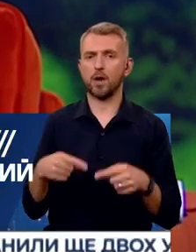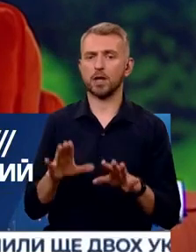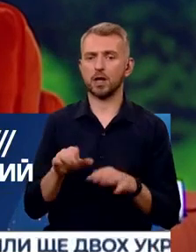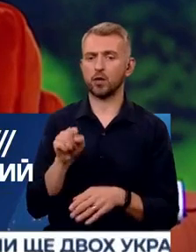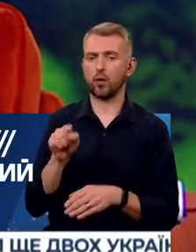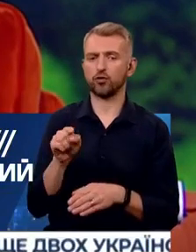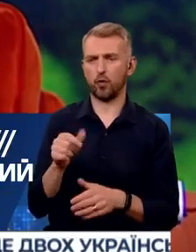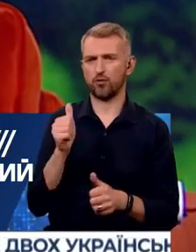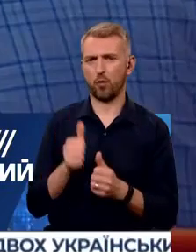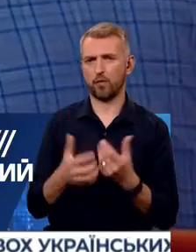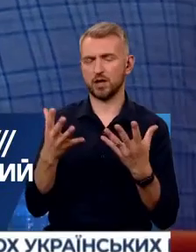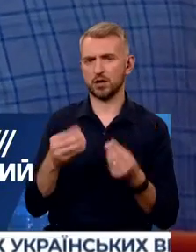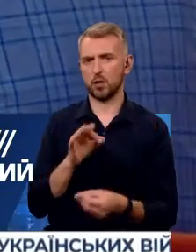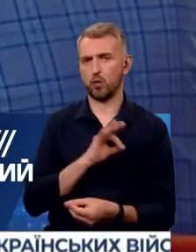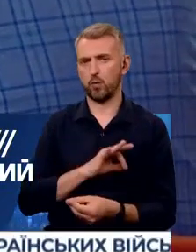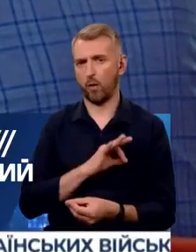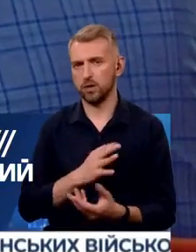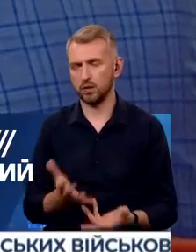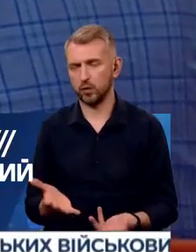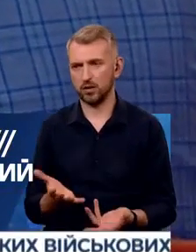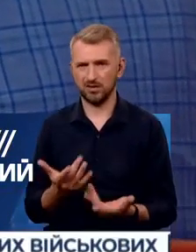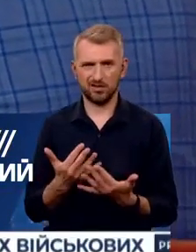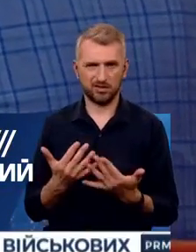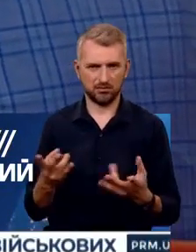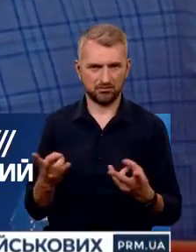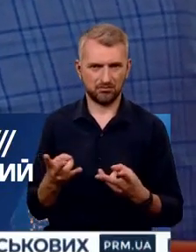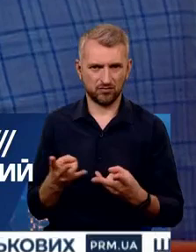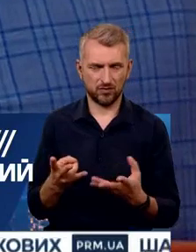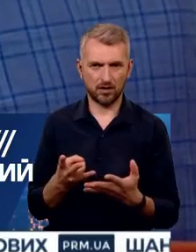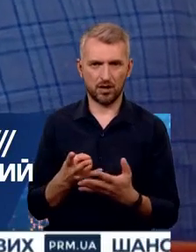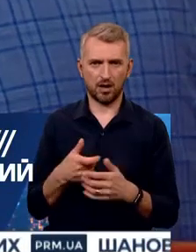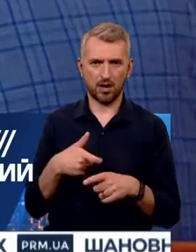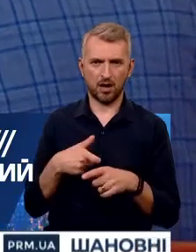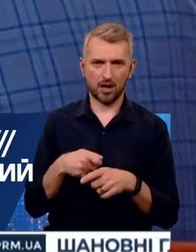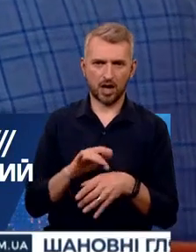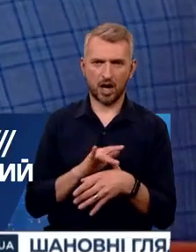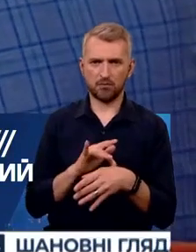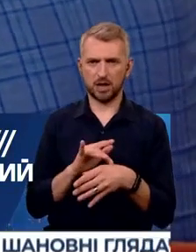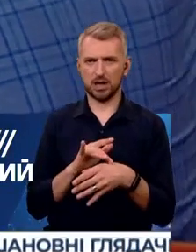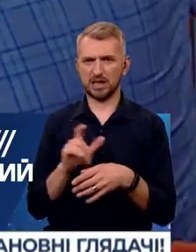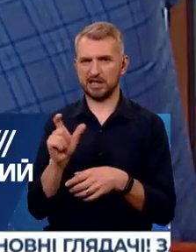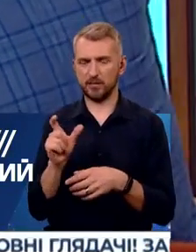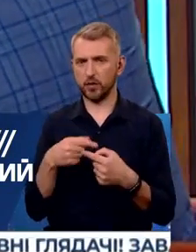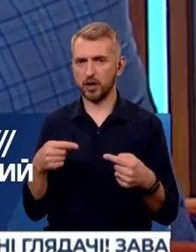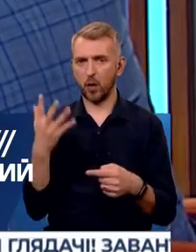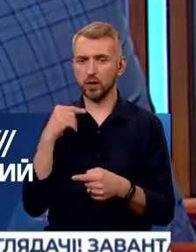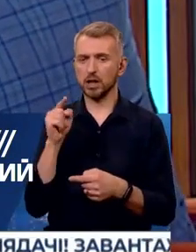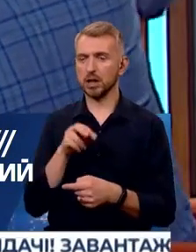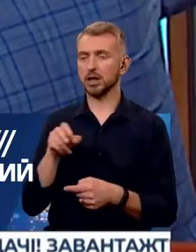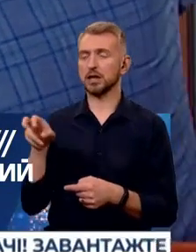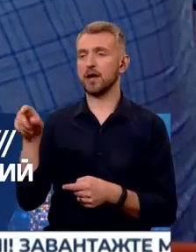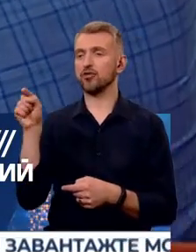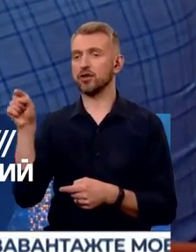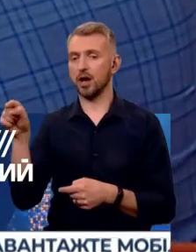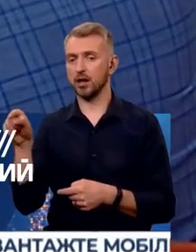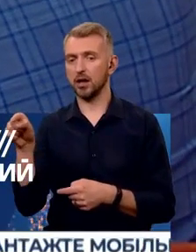оцього повсякденного попиту, оці, знаєте, креми, хімія і так далі. Коли ти йдеш туди далі,